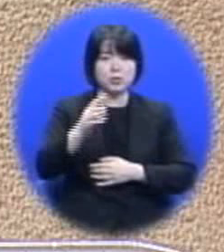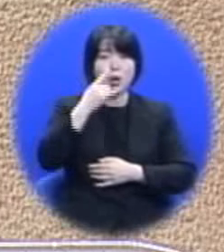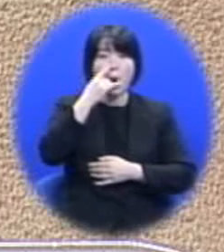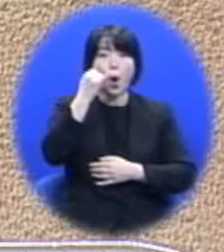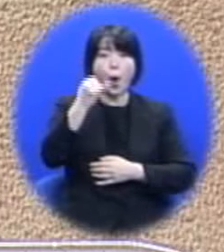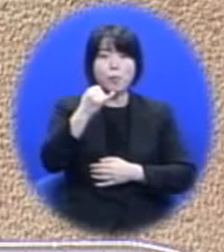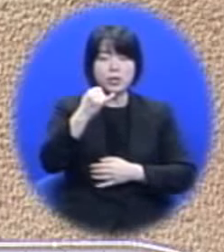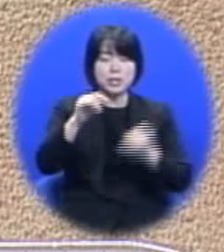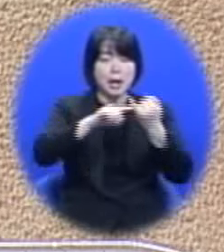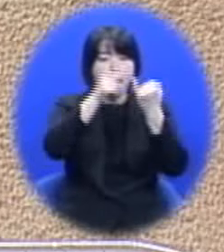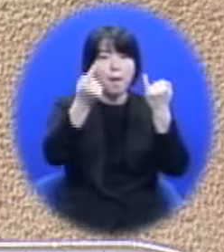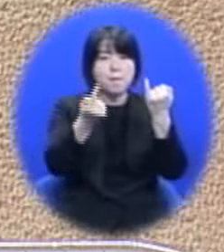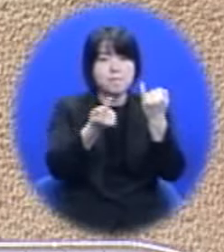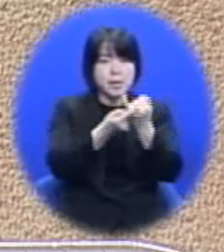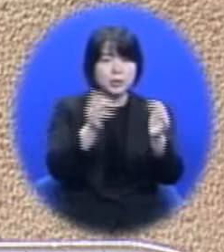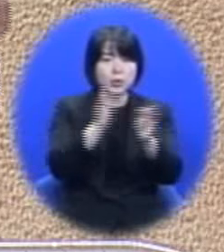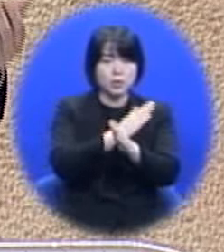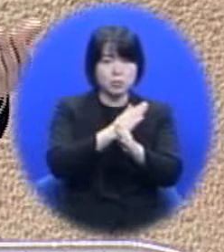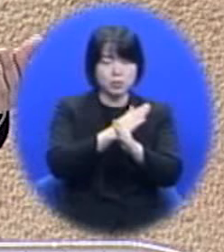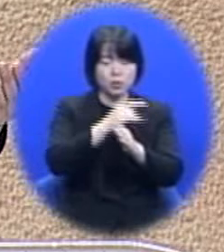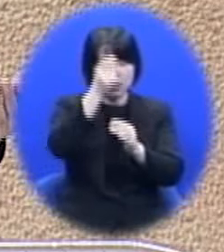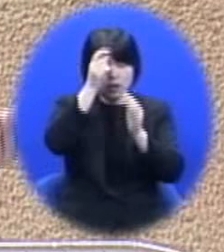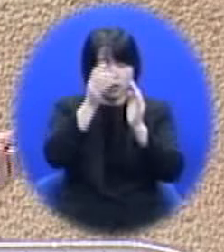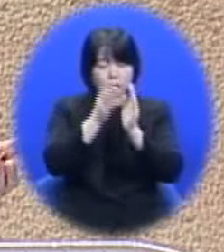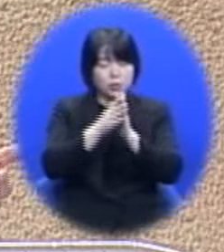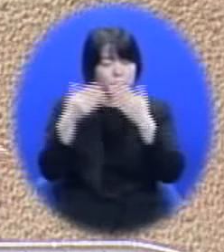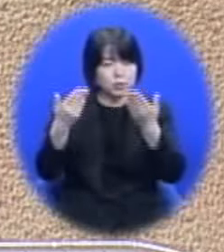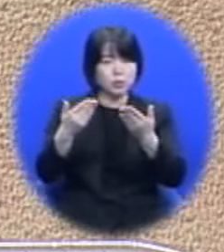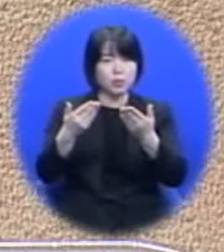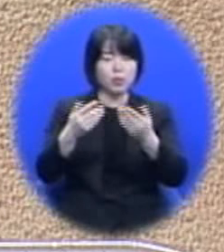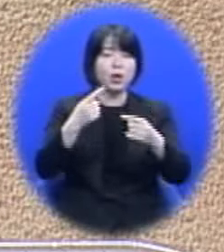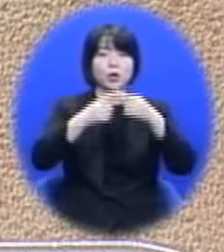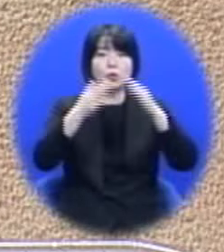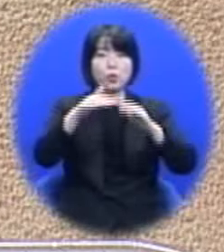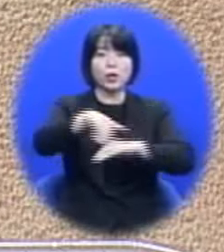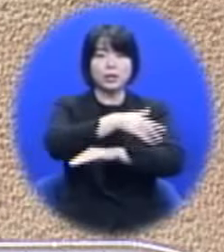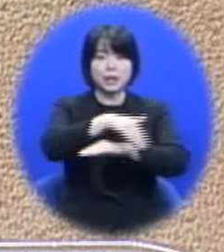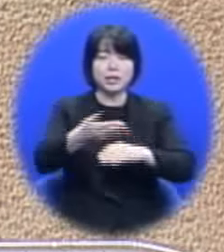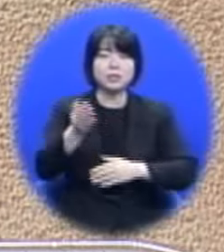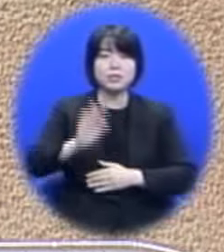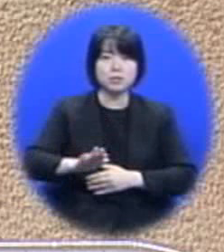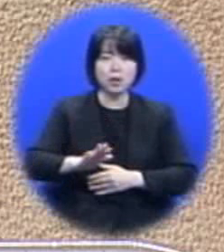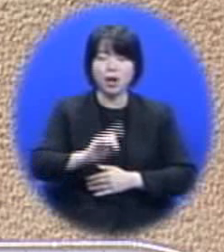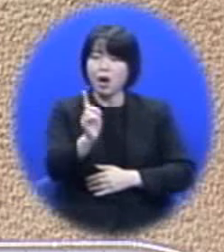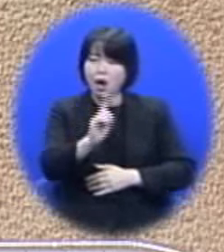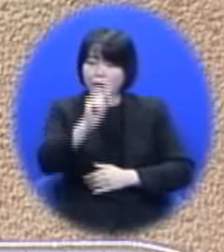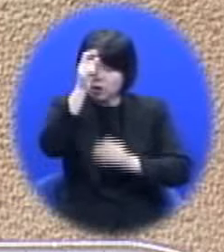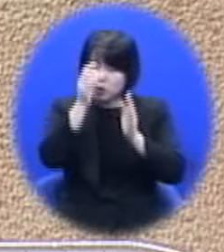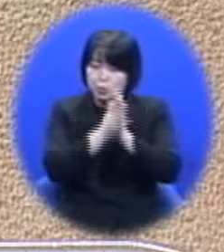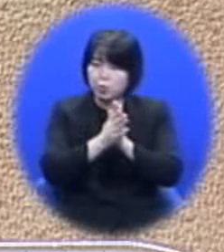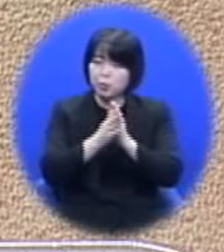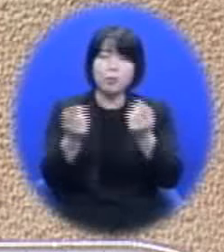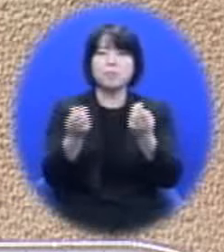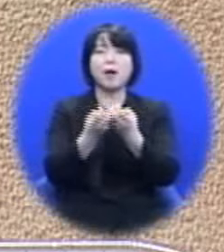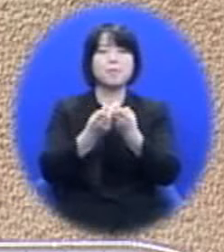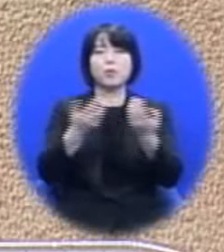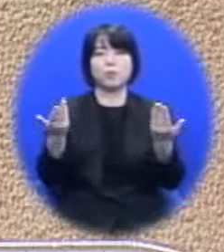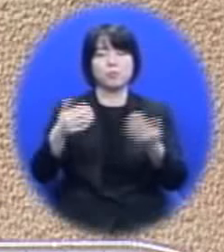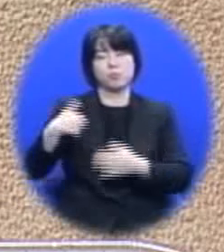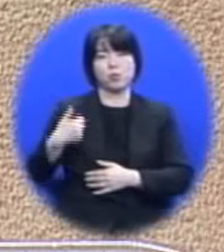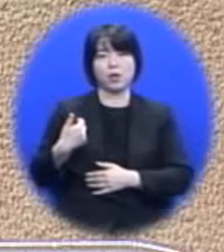꼬박꼬박 다녀놓고도 예수님과 어떻게 대화하는지조차 모르겠다는 바로 그것이었습니다. 아는